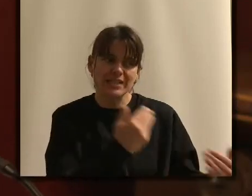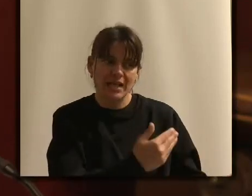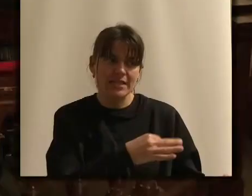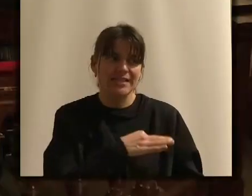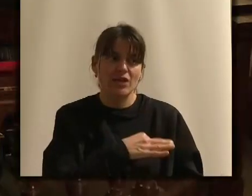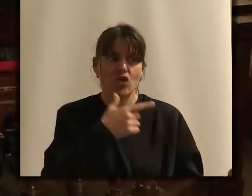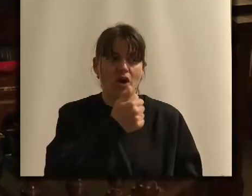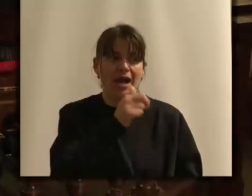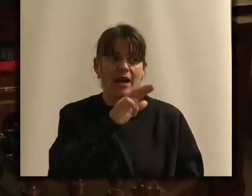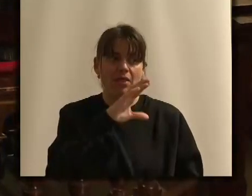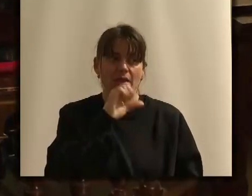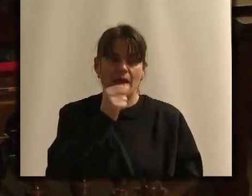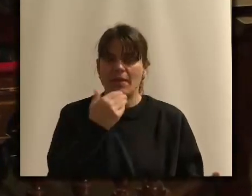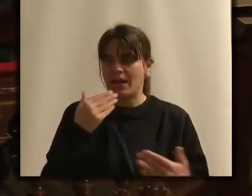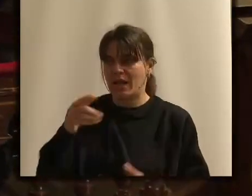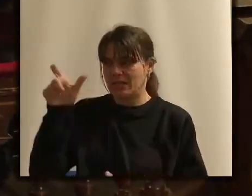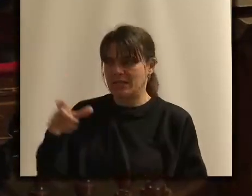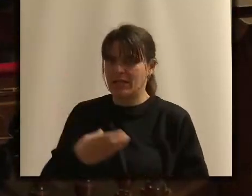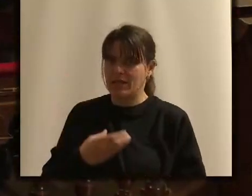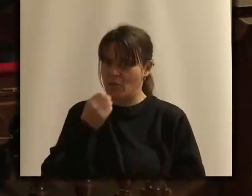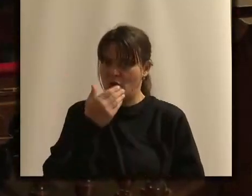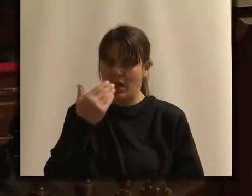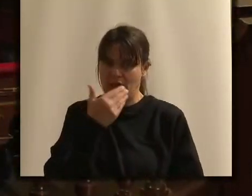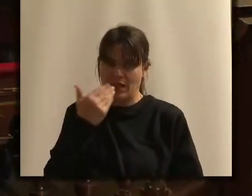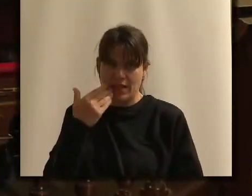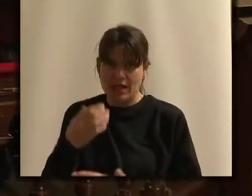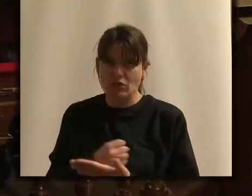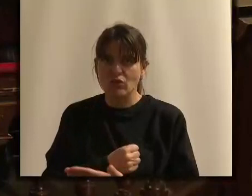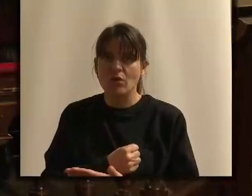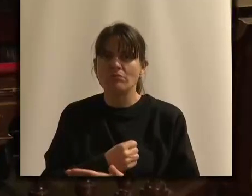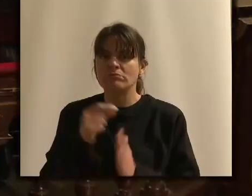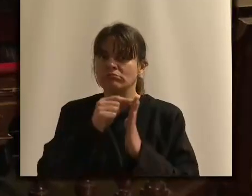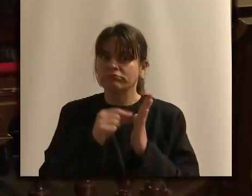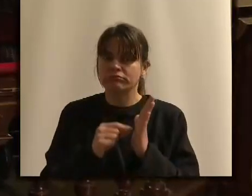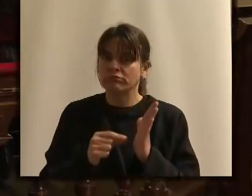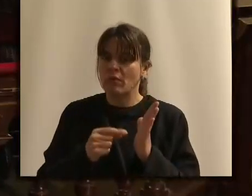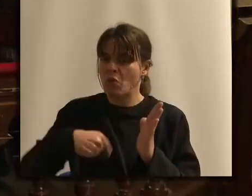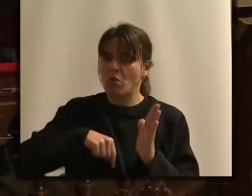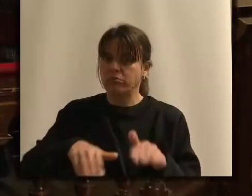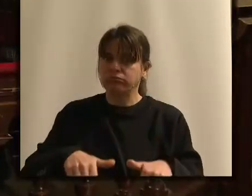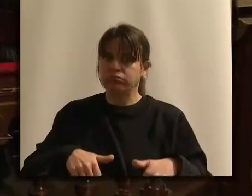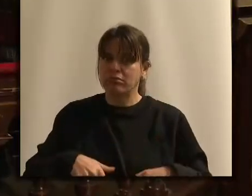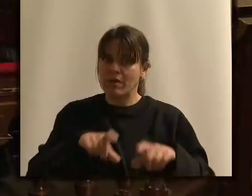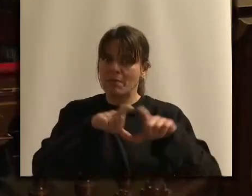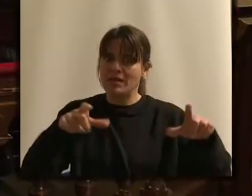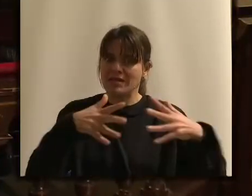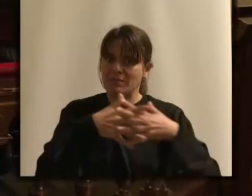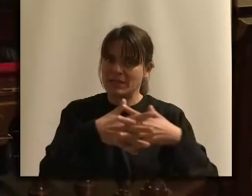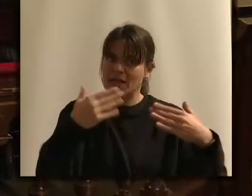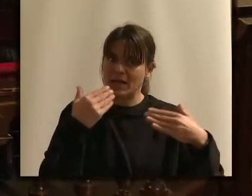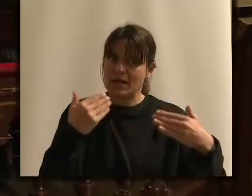Senyor García. Sí, gràcies, alcaldessa. Bona tarda a tothom. Ens estindrem com fem en tots aquests punts sobre les empreses mixtes.